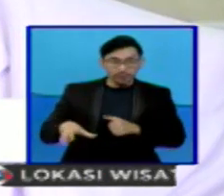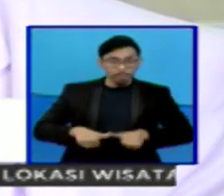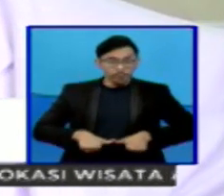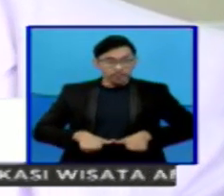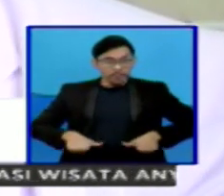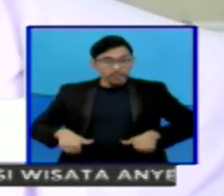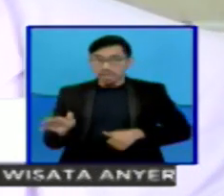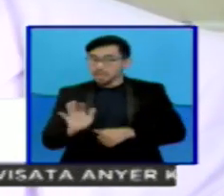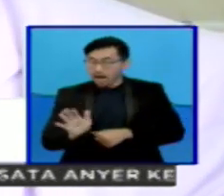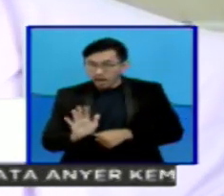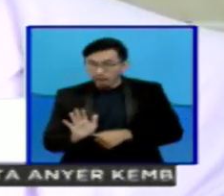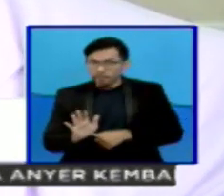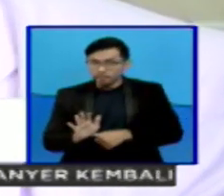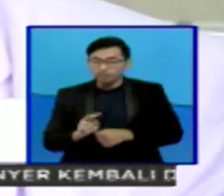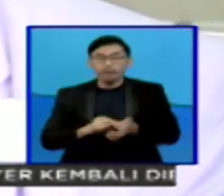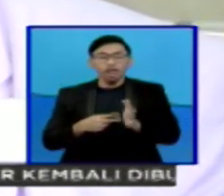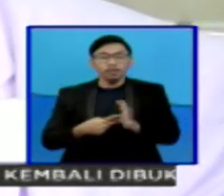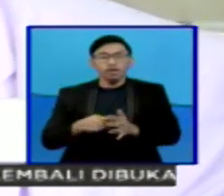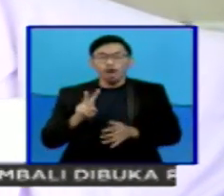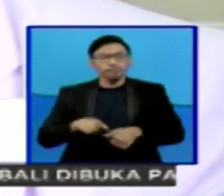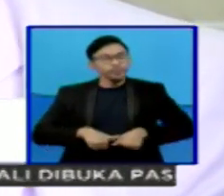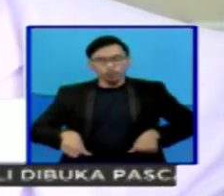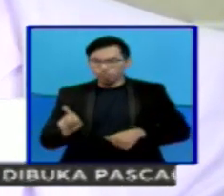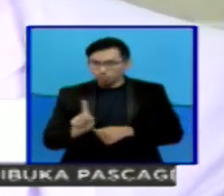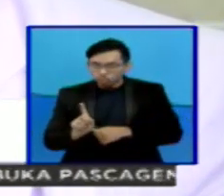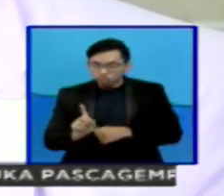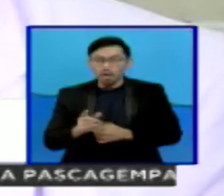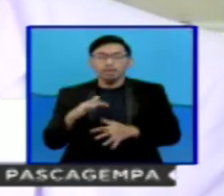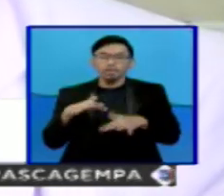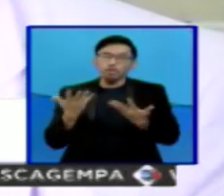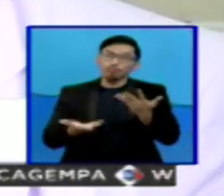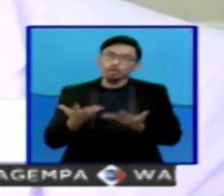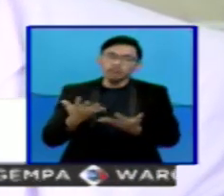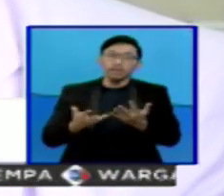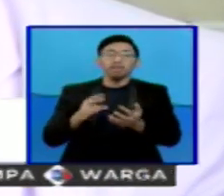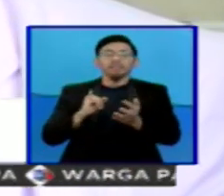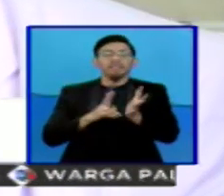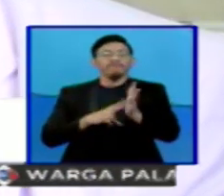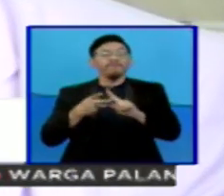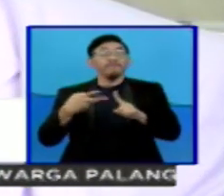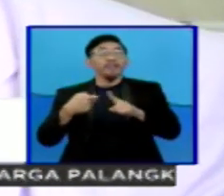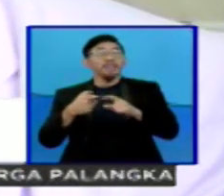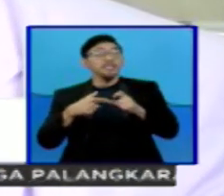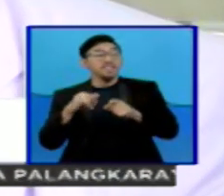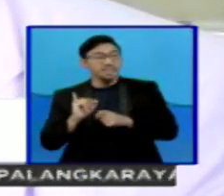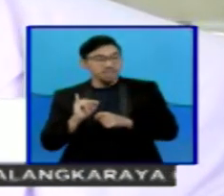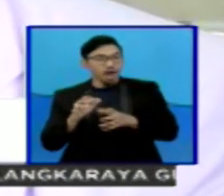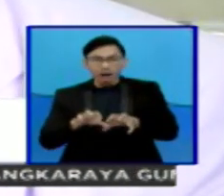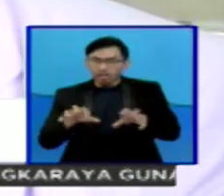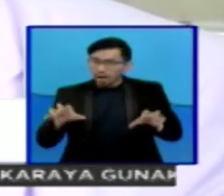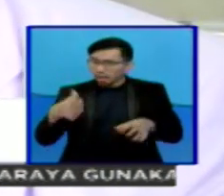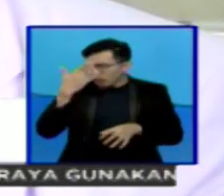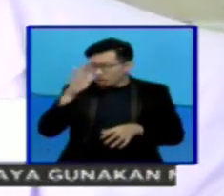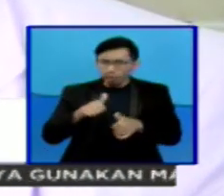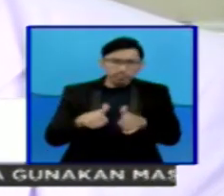satu. Atau terjadi komplikasi infeksi dengan penggunaan alat-alat yang kita tidak tahu sterilitasnya seperti apa di luar sana, di